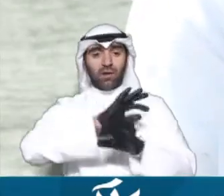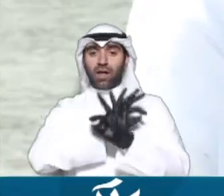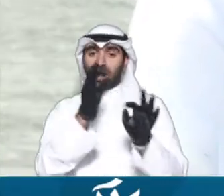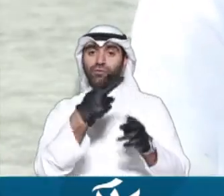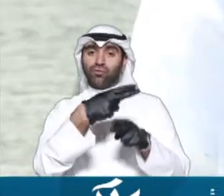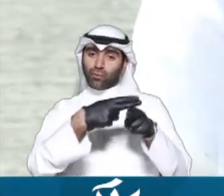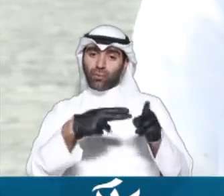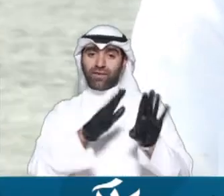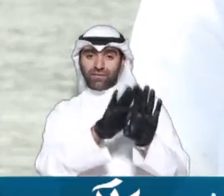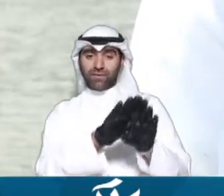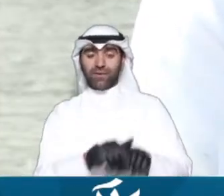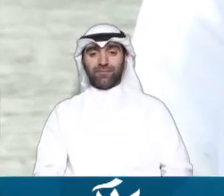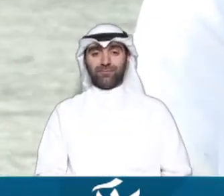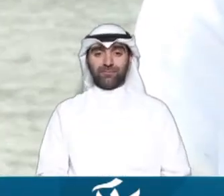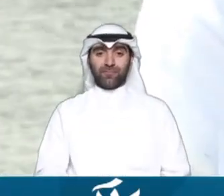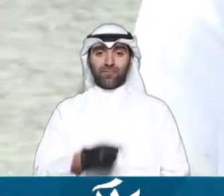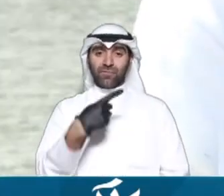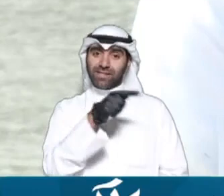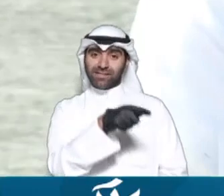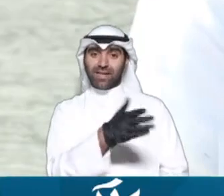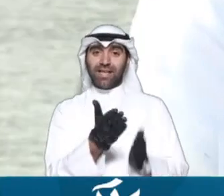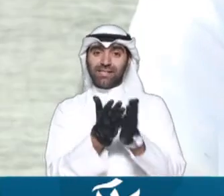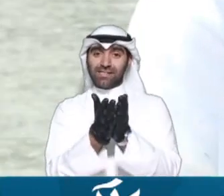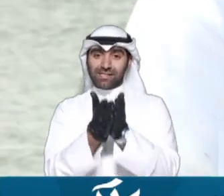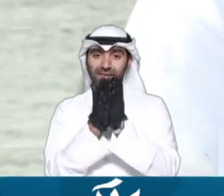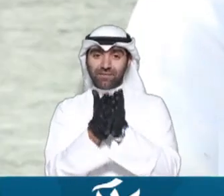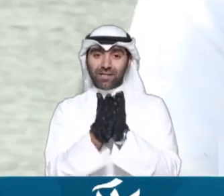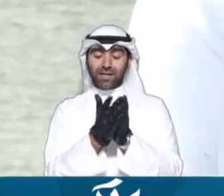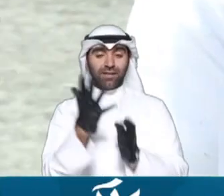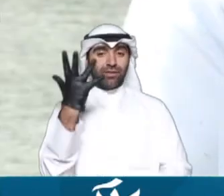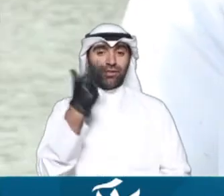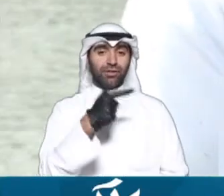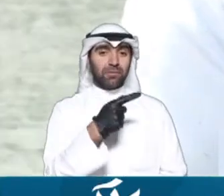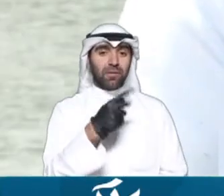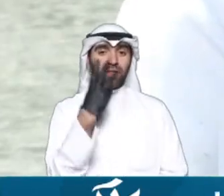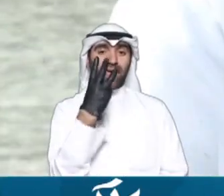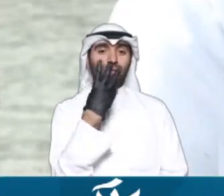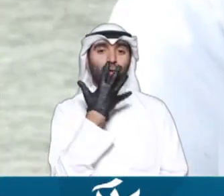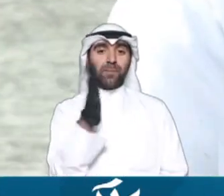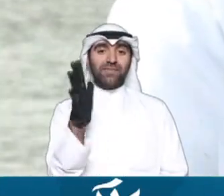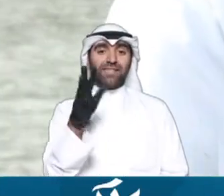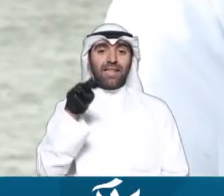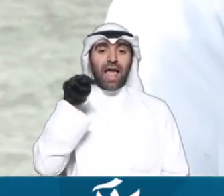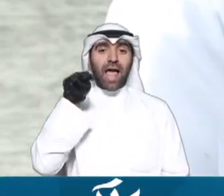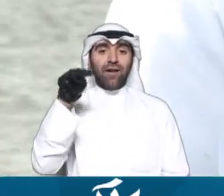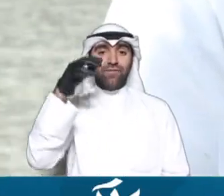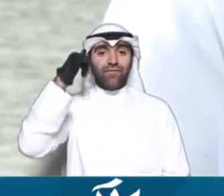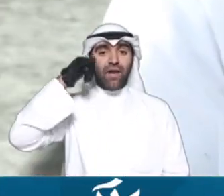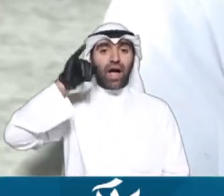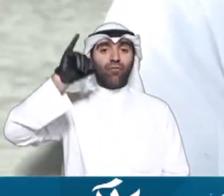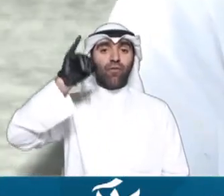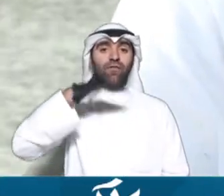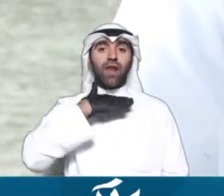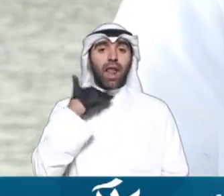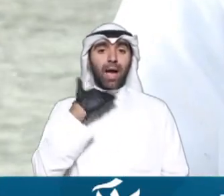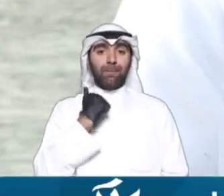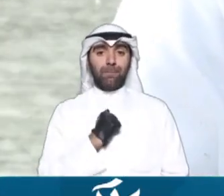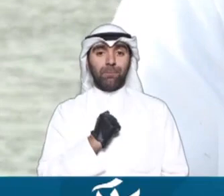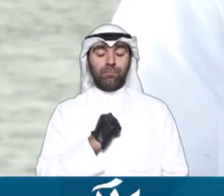تحمل بما يقارب 53,000 راس، وهذا شيء